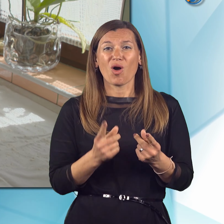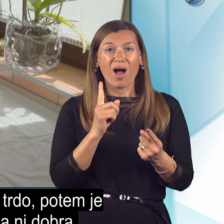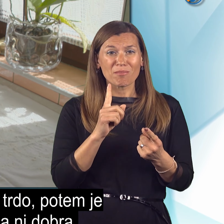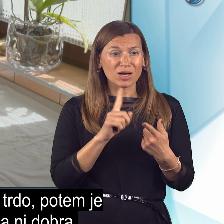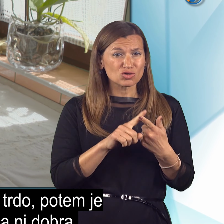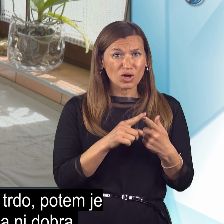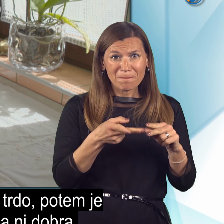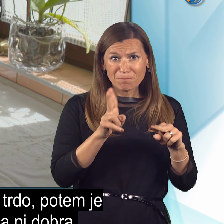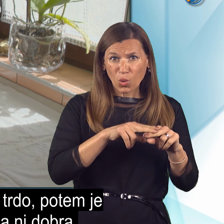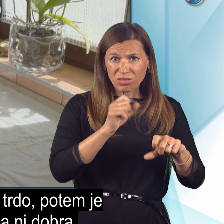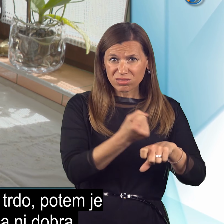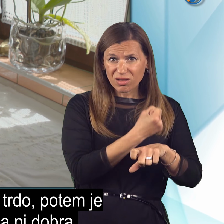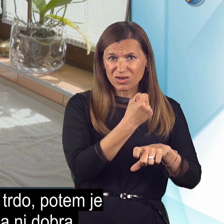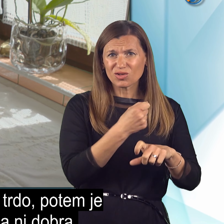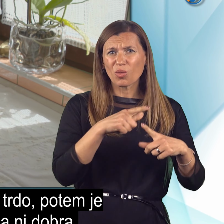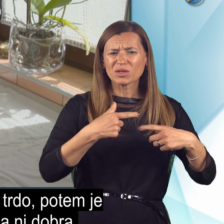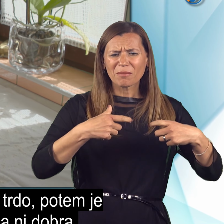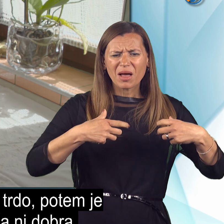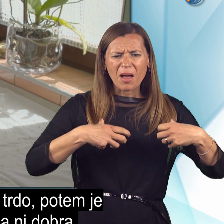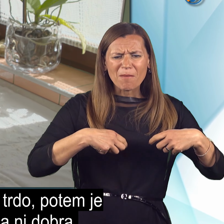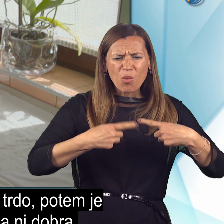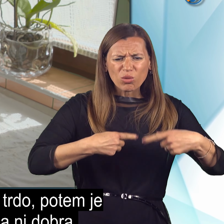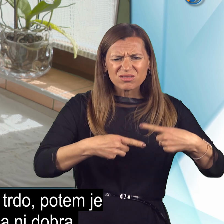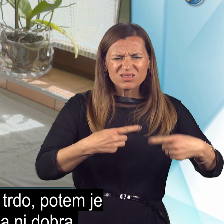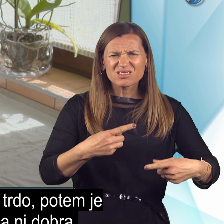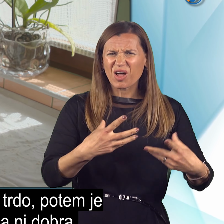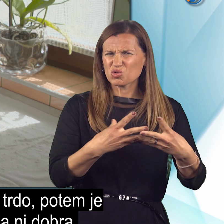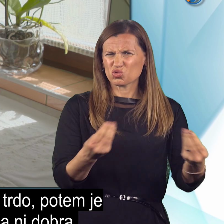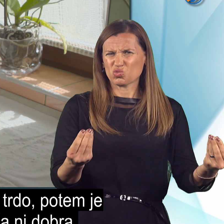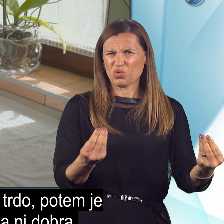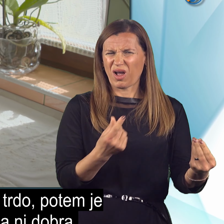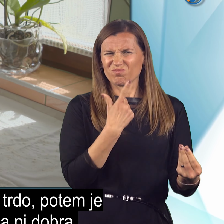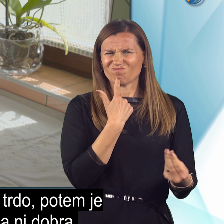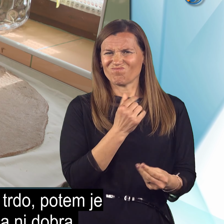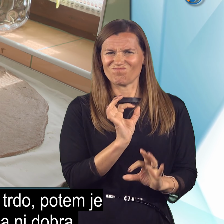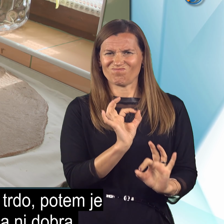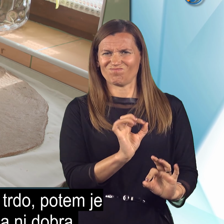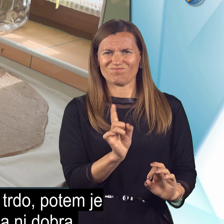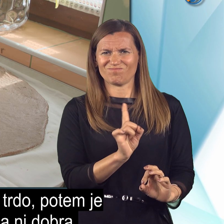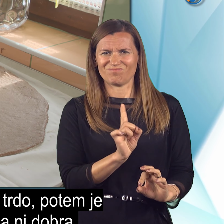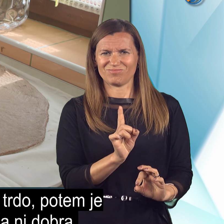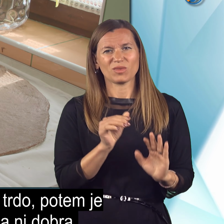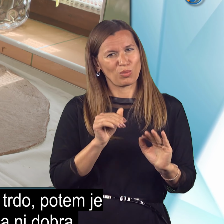Ampak, če je bolj trdo testo, potem je potica tako suha, da ni dobra.